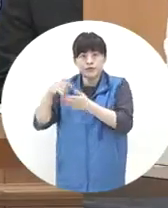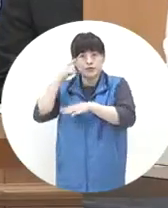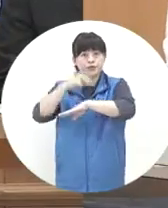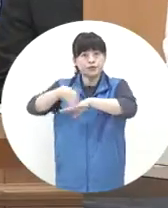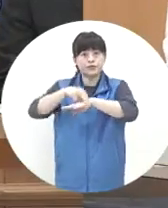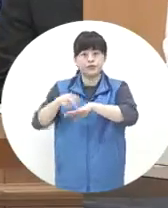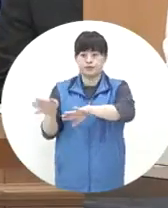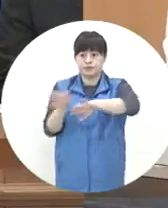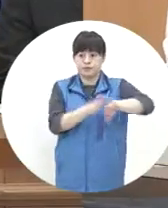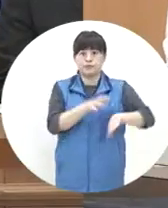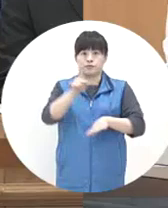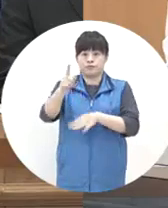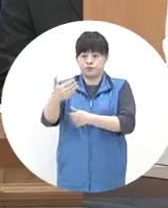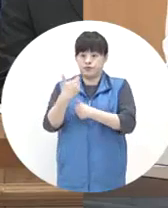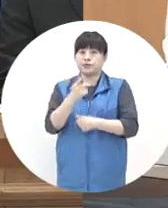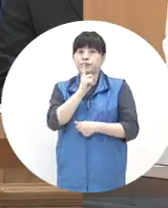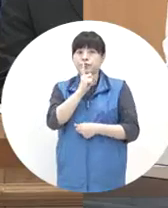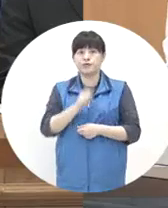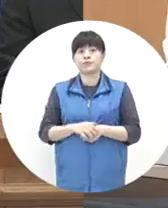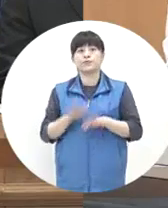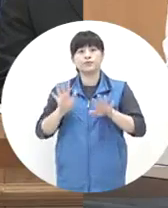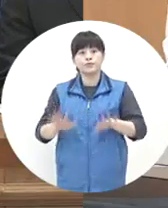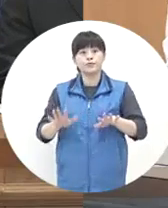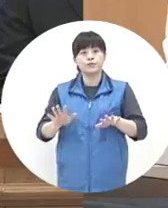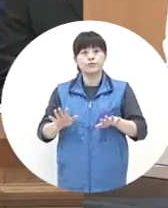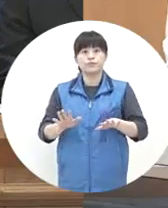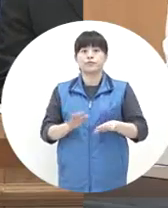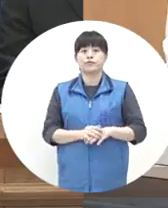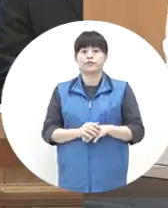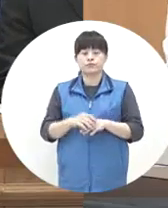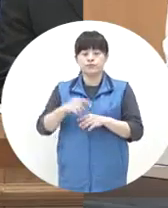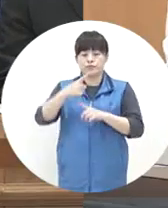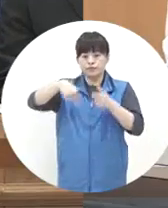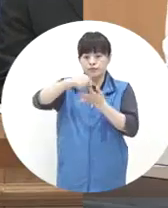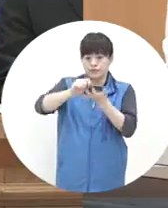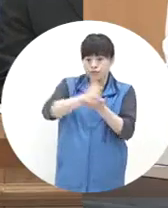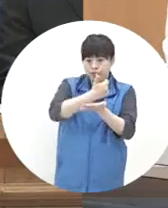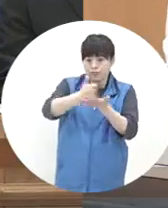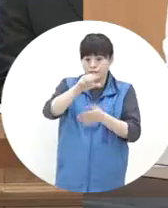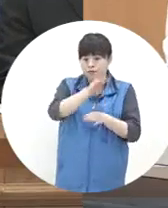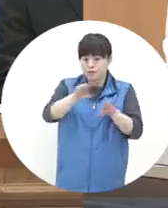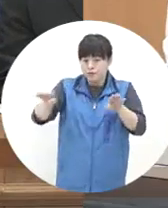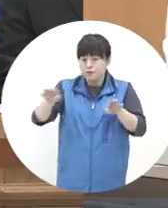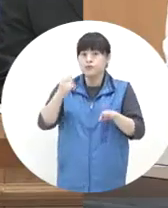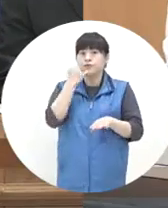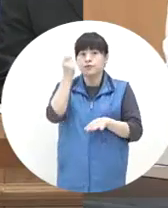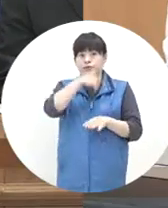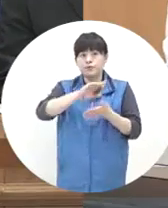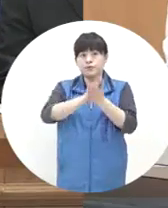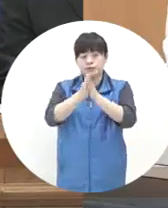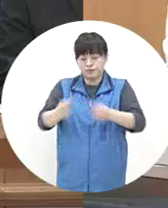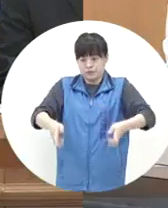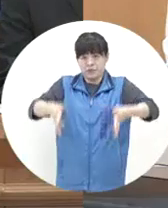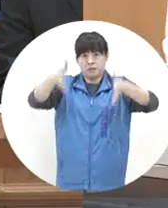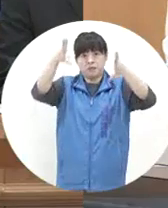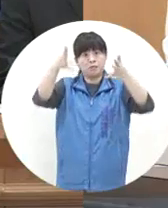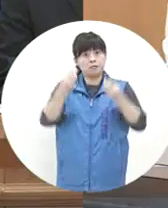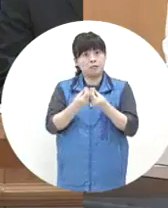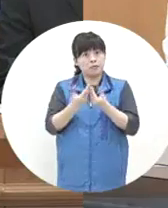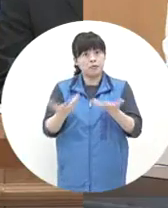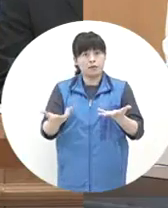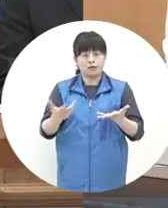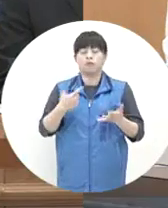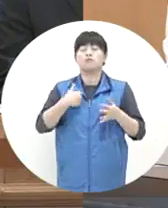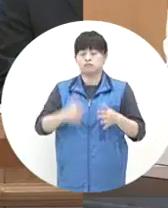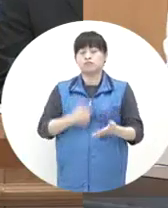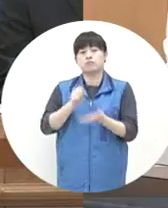另外您刚才有提到一个，就是说现在的这个转运站的停车场是不是有机会变成一个立体化的？其实我跟您报